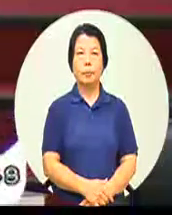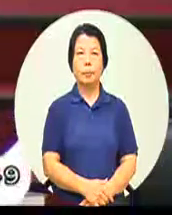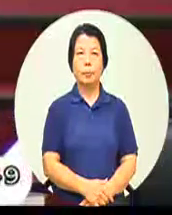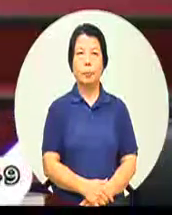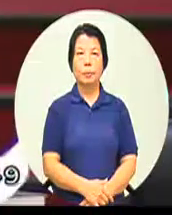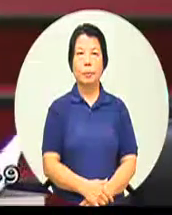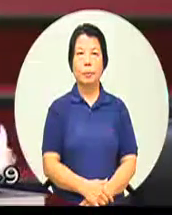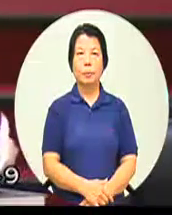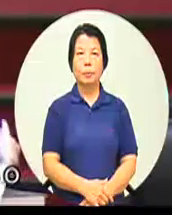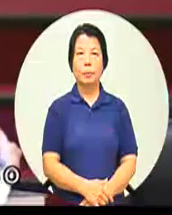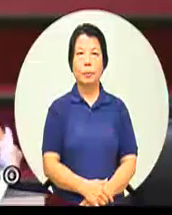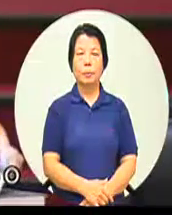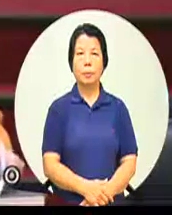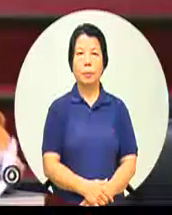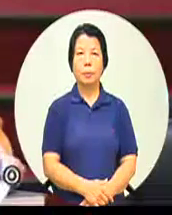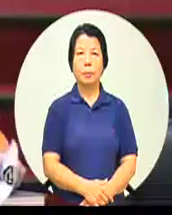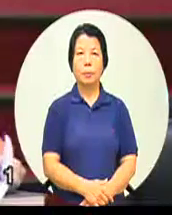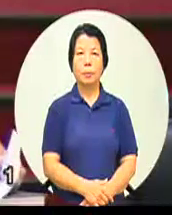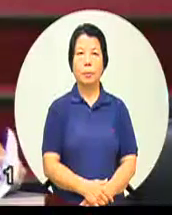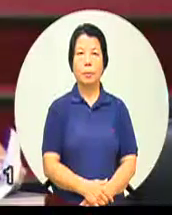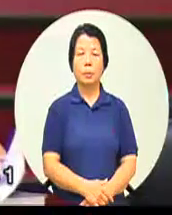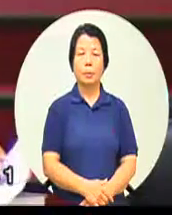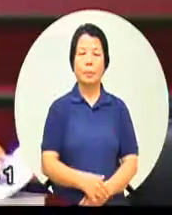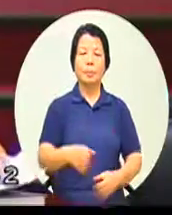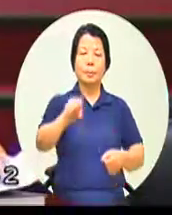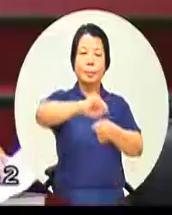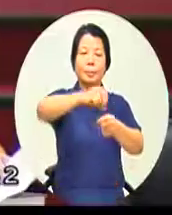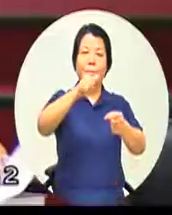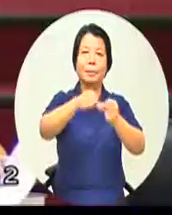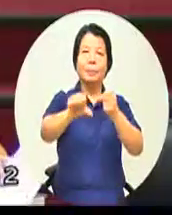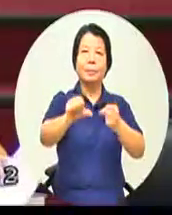你啊无五分啦，好